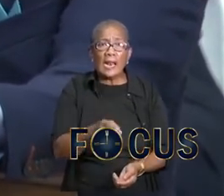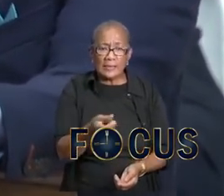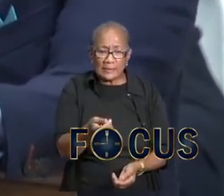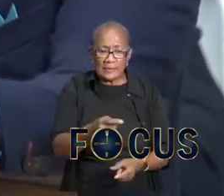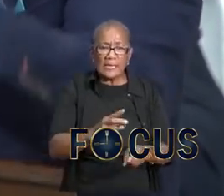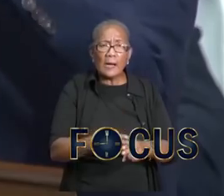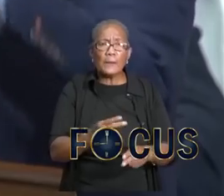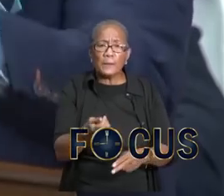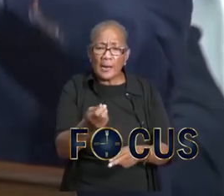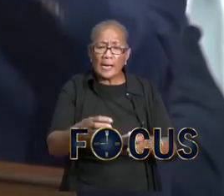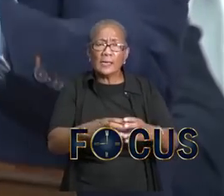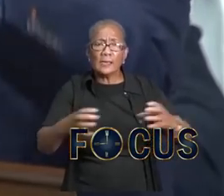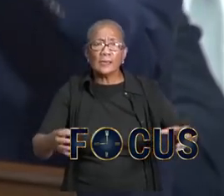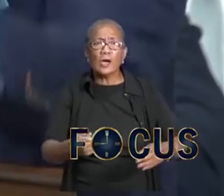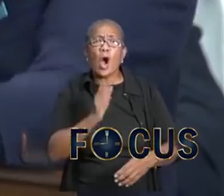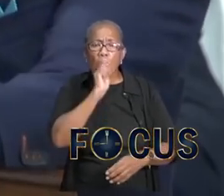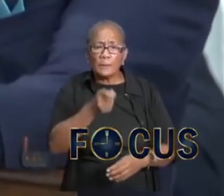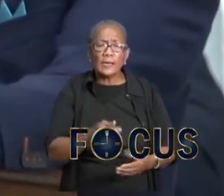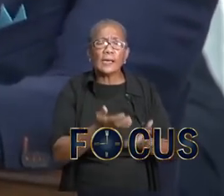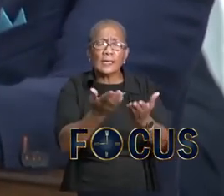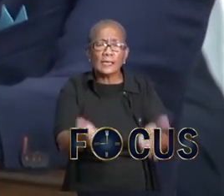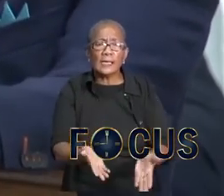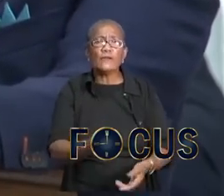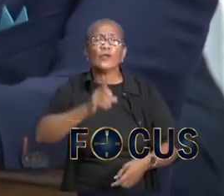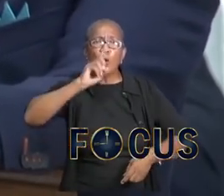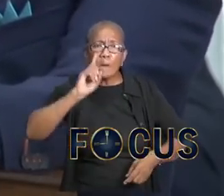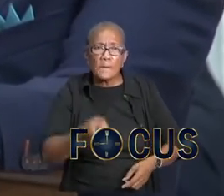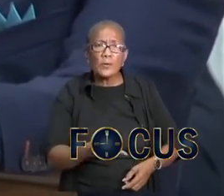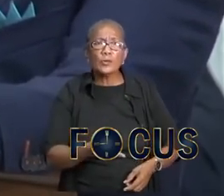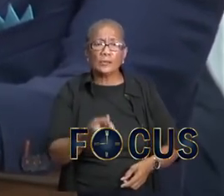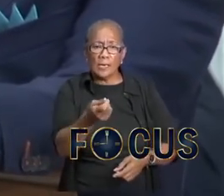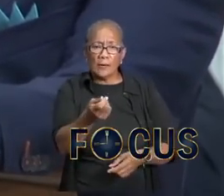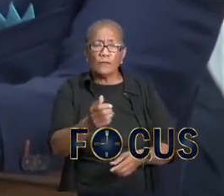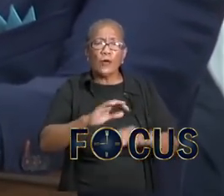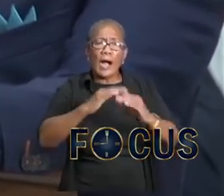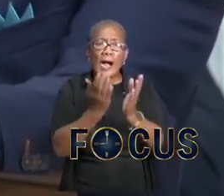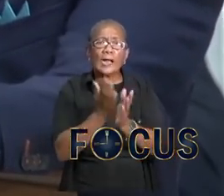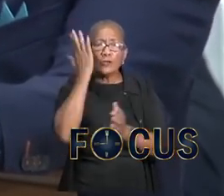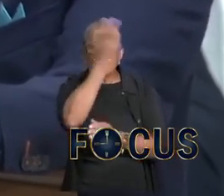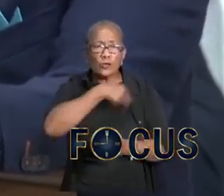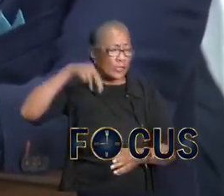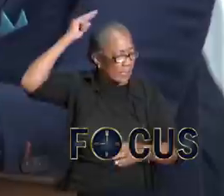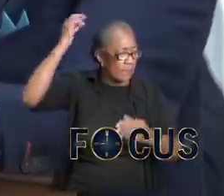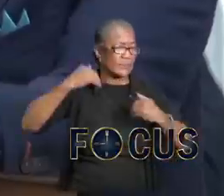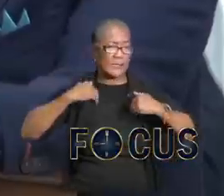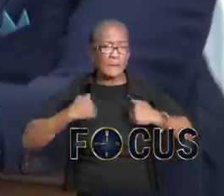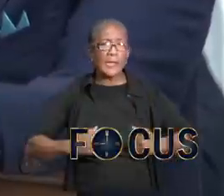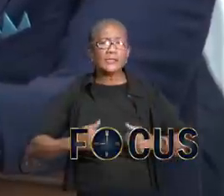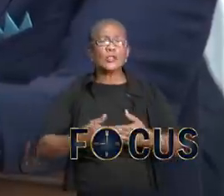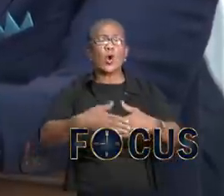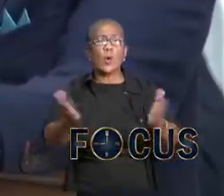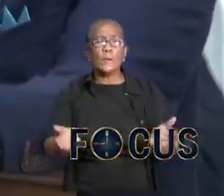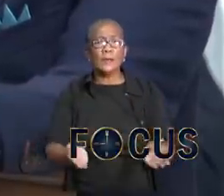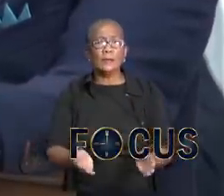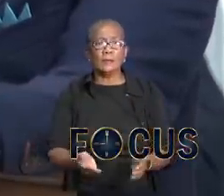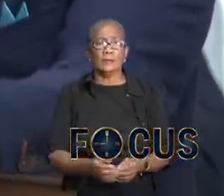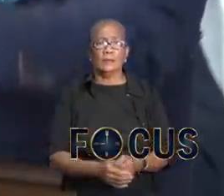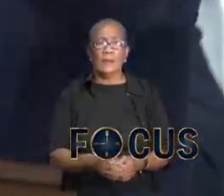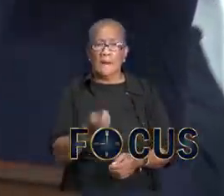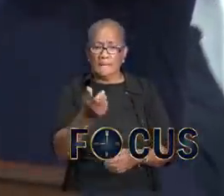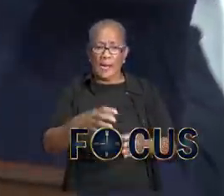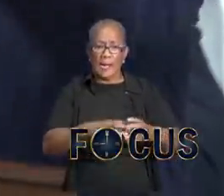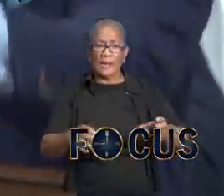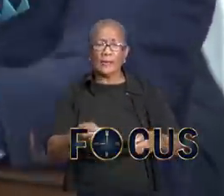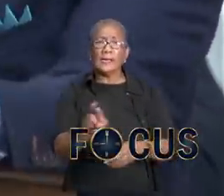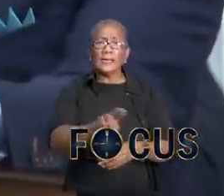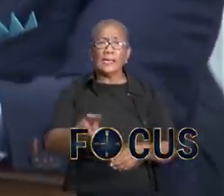daar bij alle banken. Die banken hebben die opdracht al gehad, ze moeten een account voor elke Surinamer openen. Als je snapt, man, ga